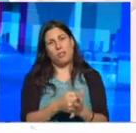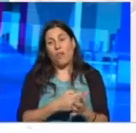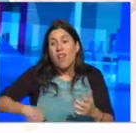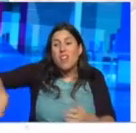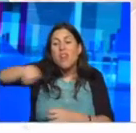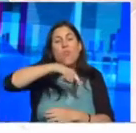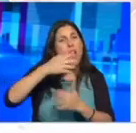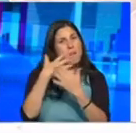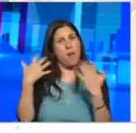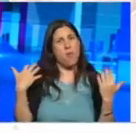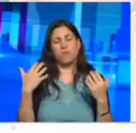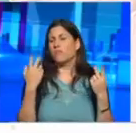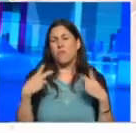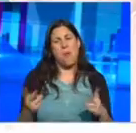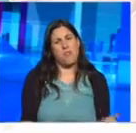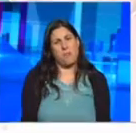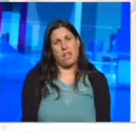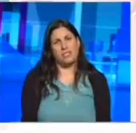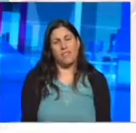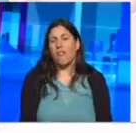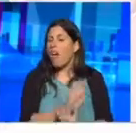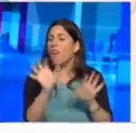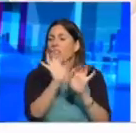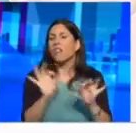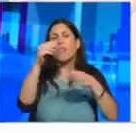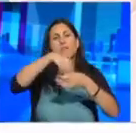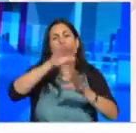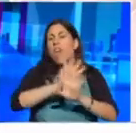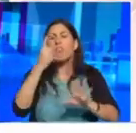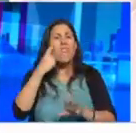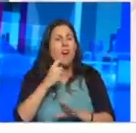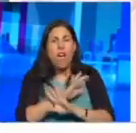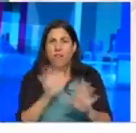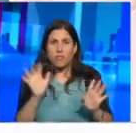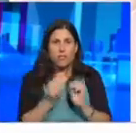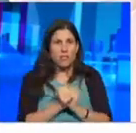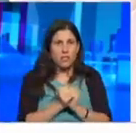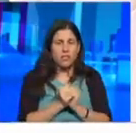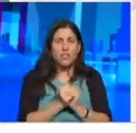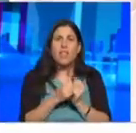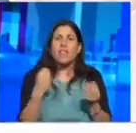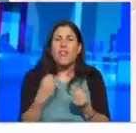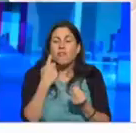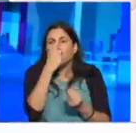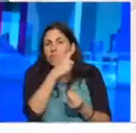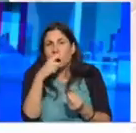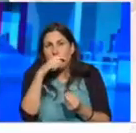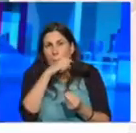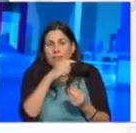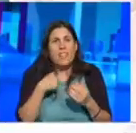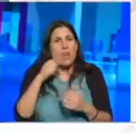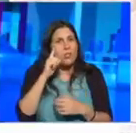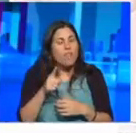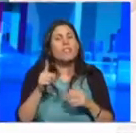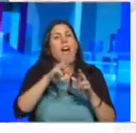בר דעת שהם לא שווים את ההשקעה הזאת, אין בהם שום דבר, אין שם שום עבירה. זה דבר תמוע, ואני חושב